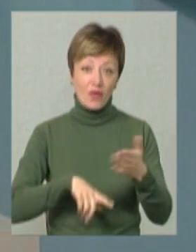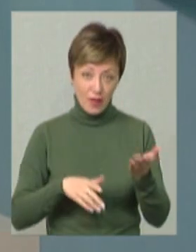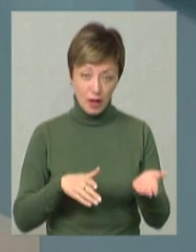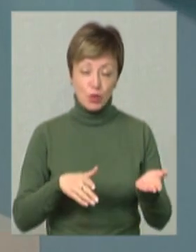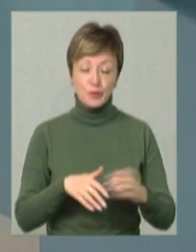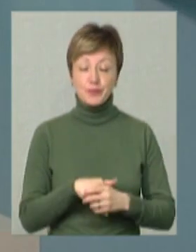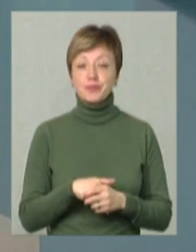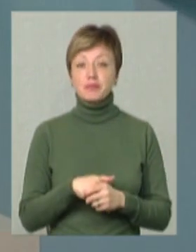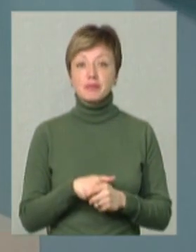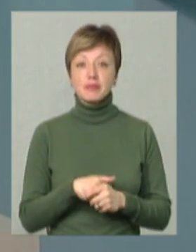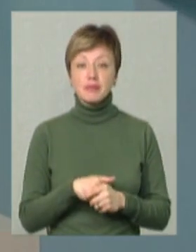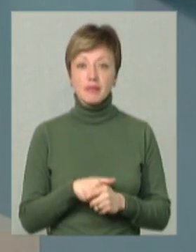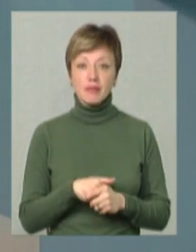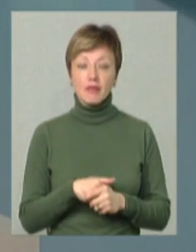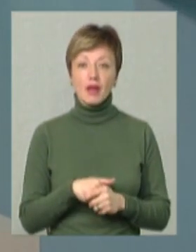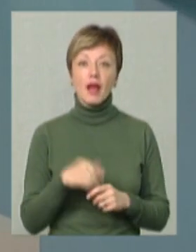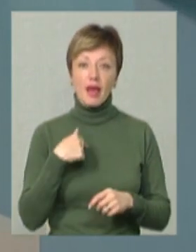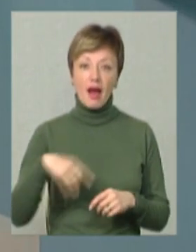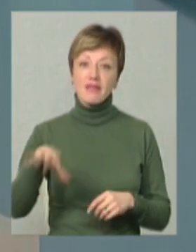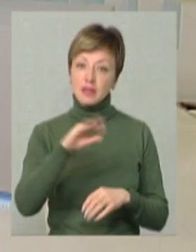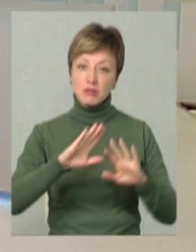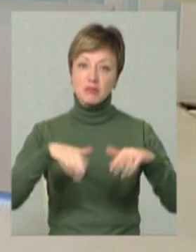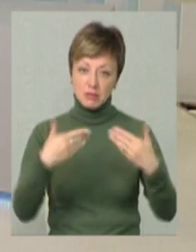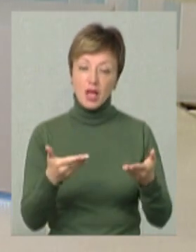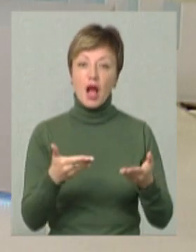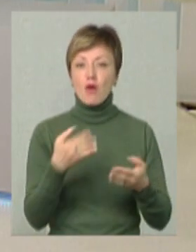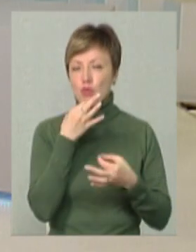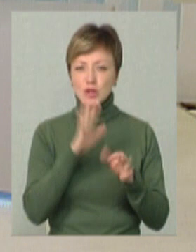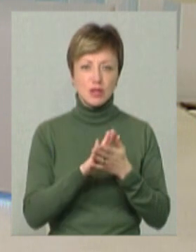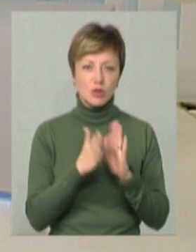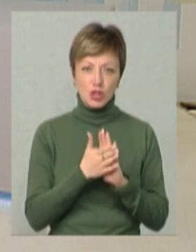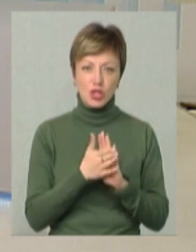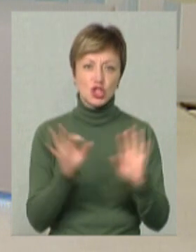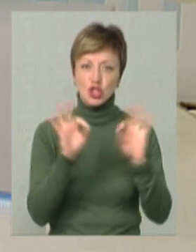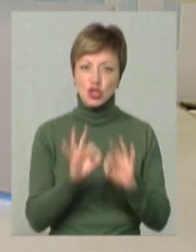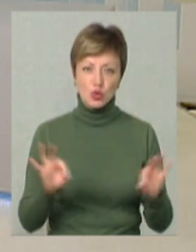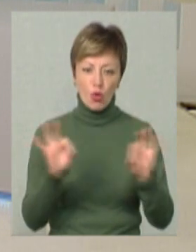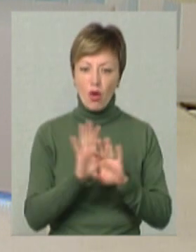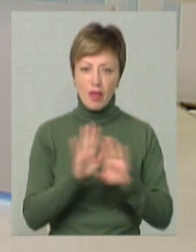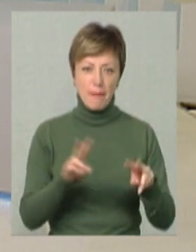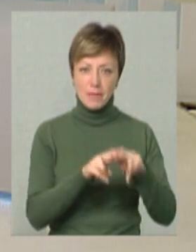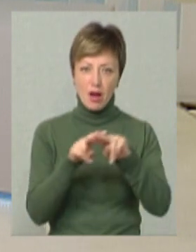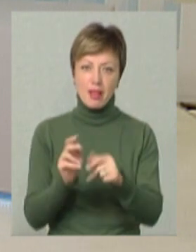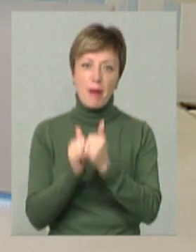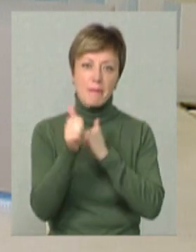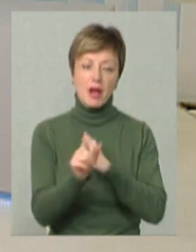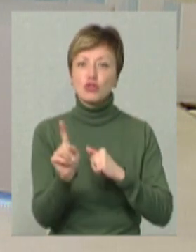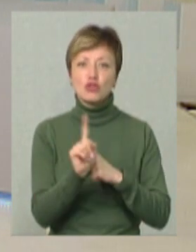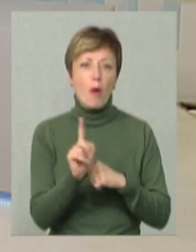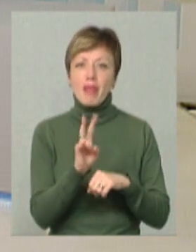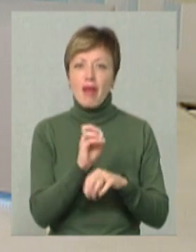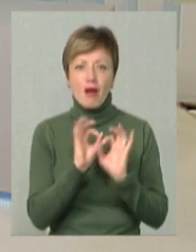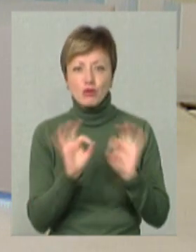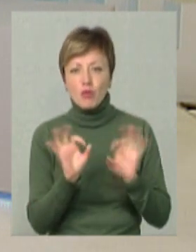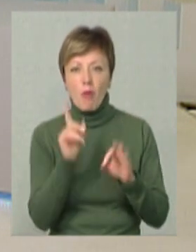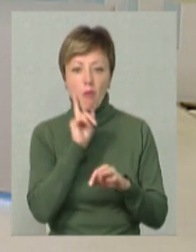довіру. Тому я всім раджу, в будь-якій ситуації нічого не перераховувати наперед. Щоб вам людина не